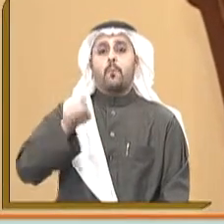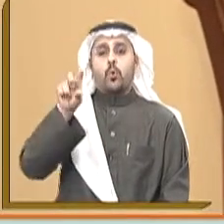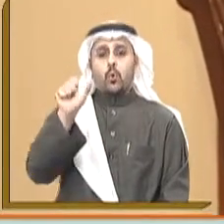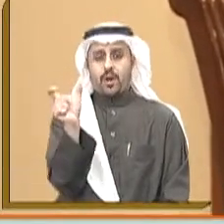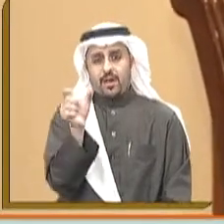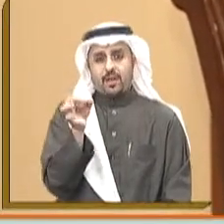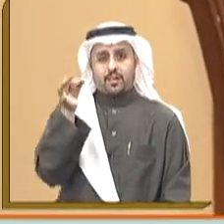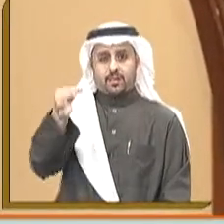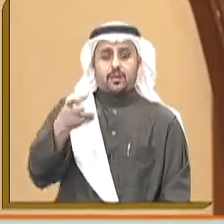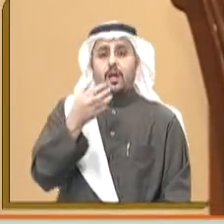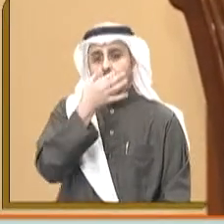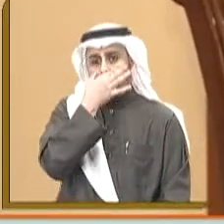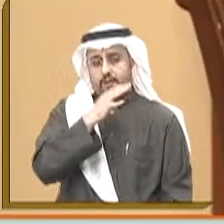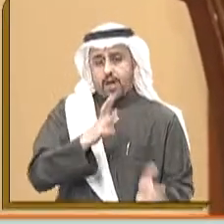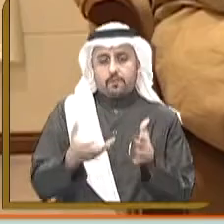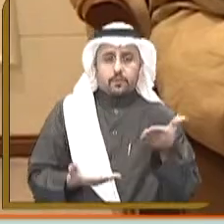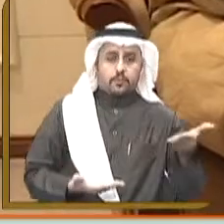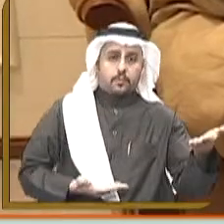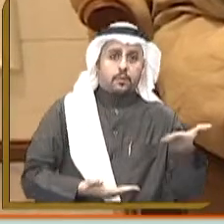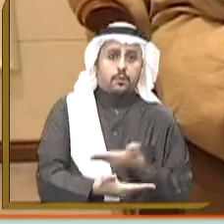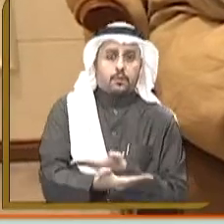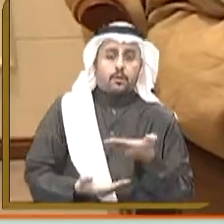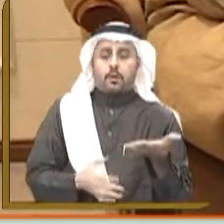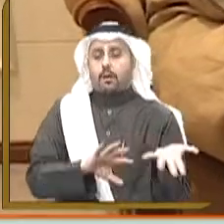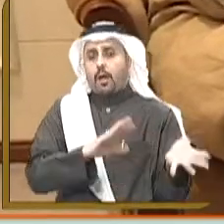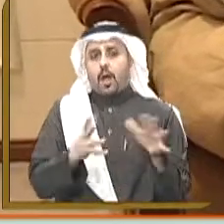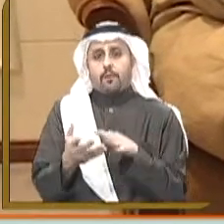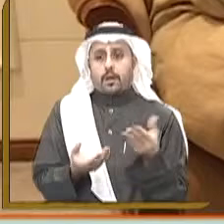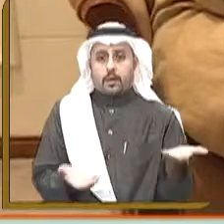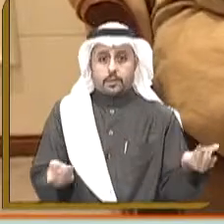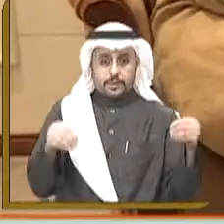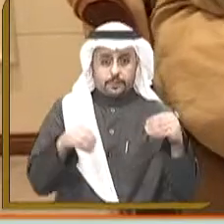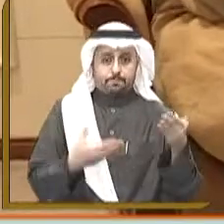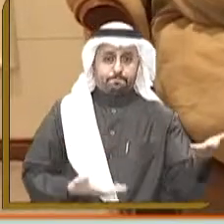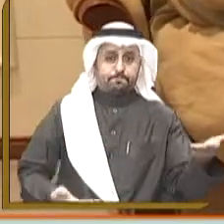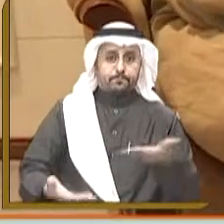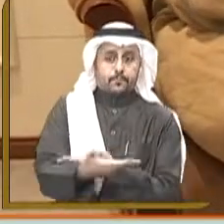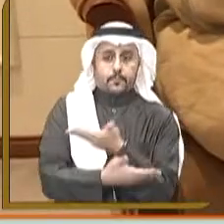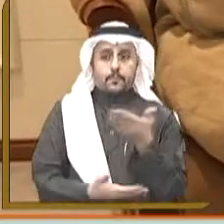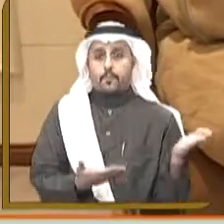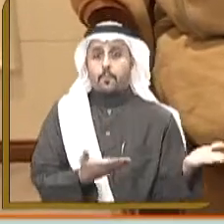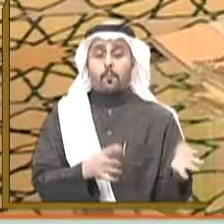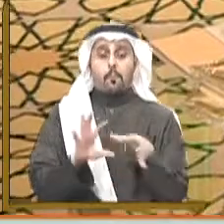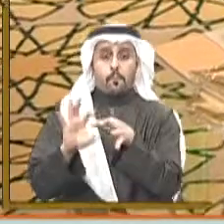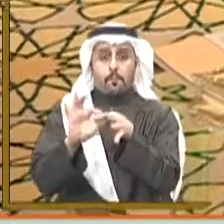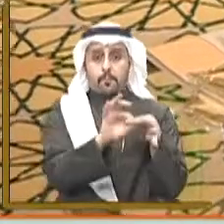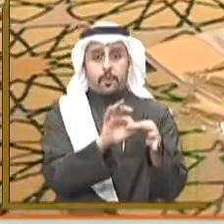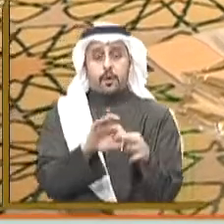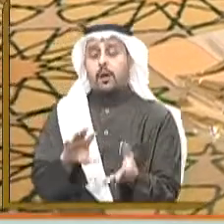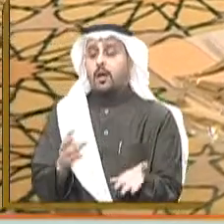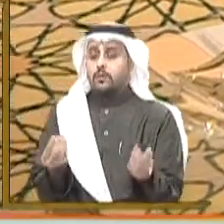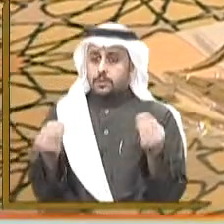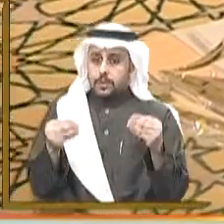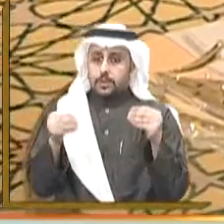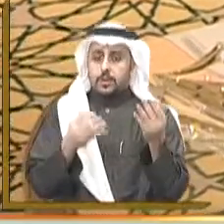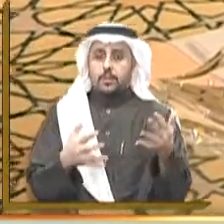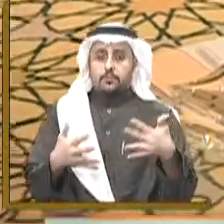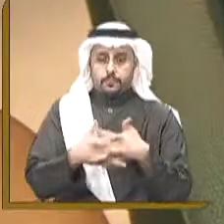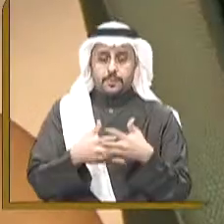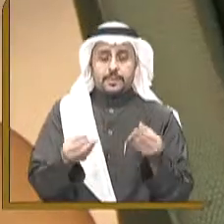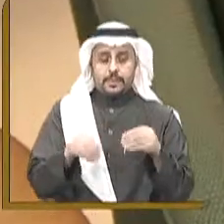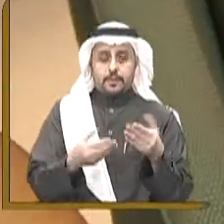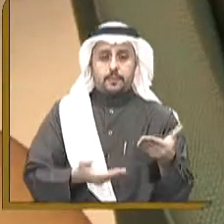بحث التطورات الإقليمية والدولية والجهود المبذولة بشأنها، كما استعرض علاقات الصداقة والتعاون المشترك